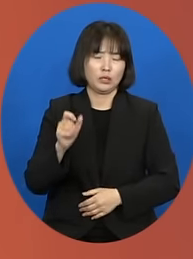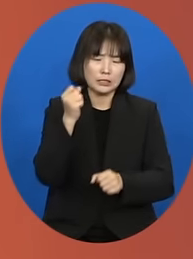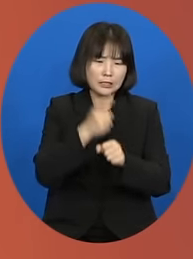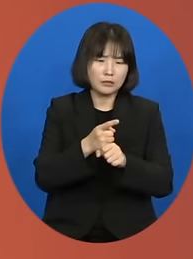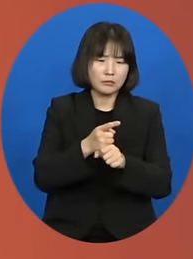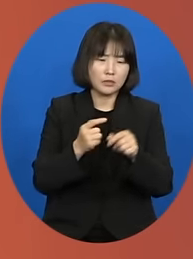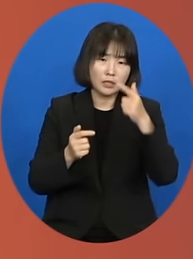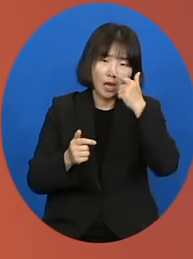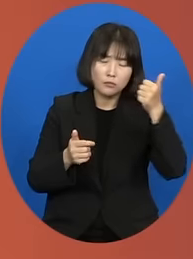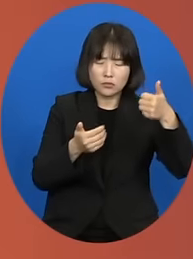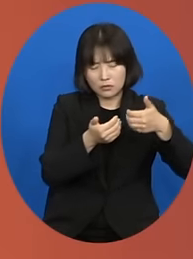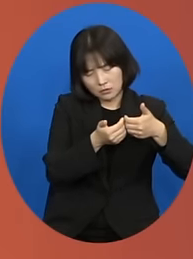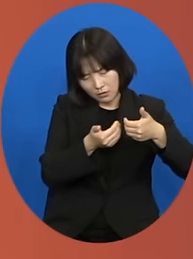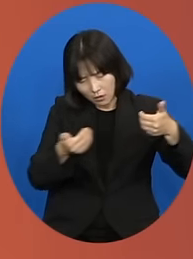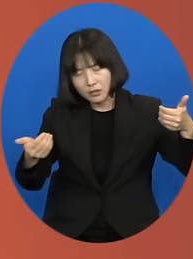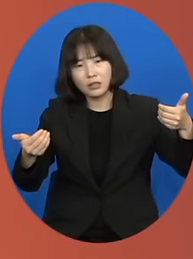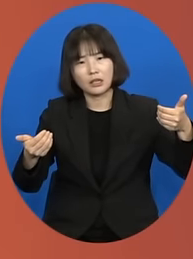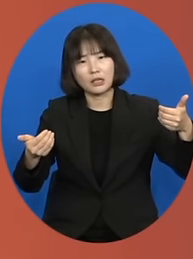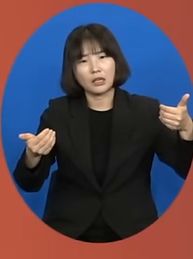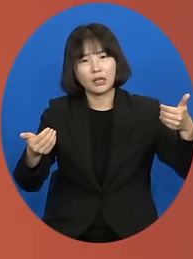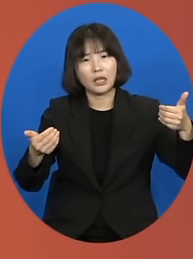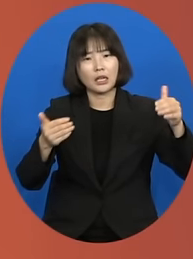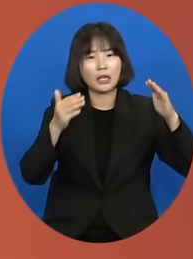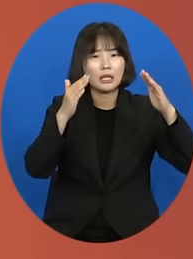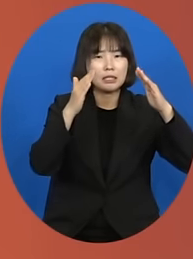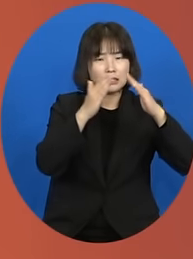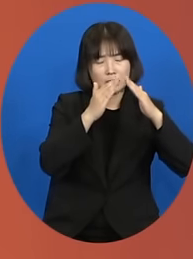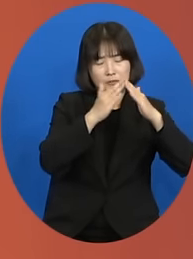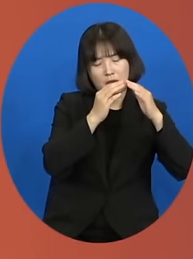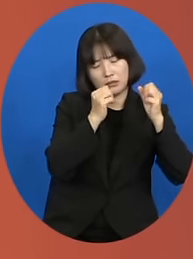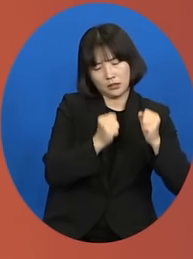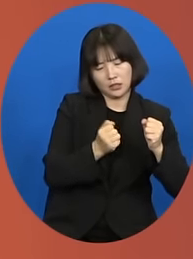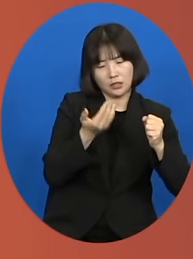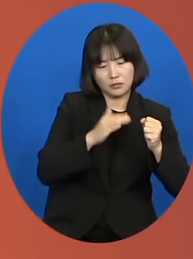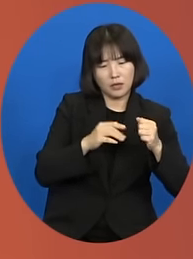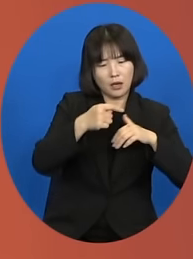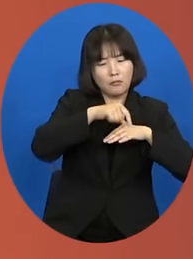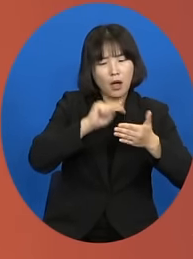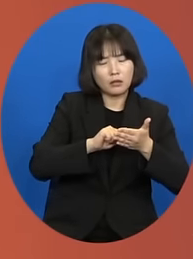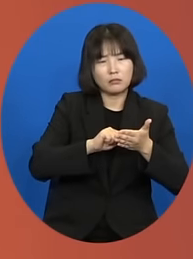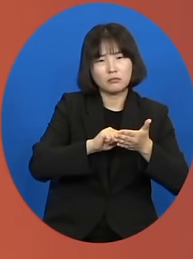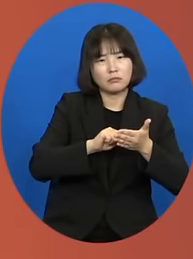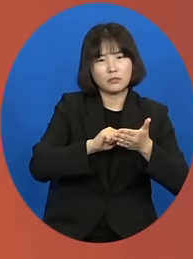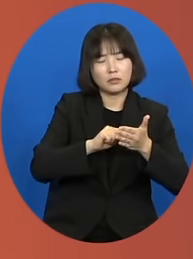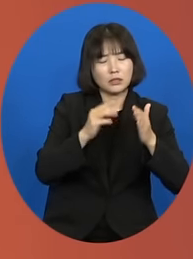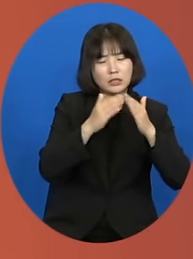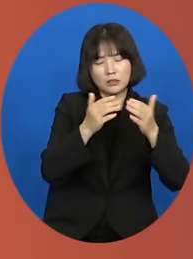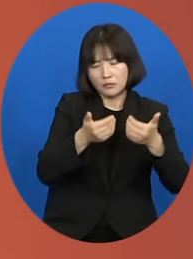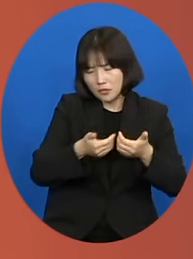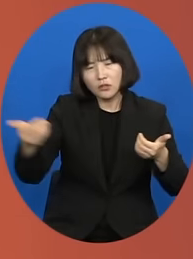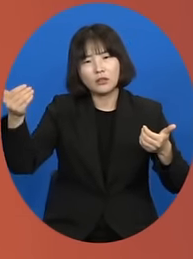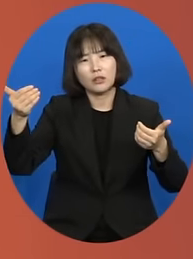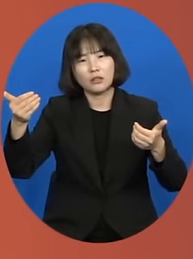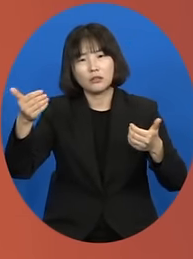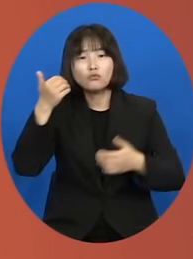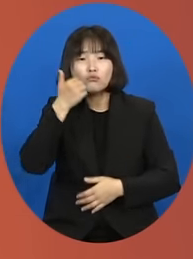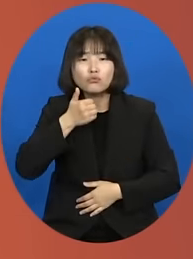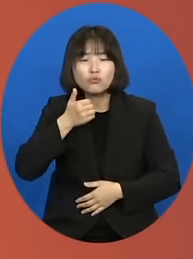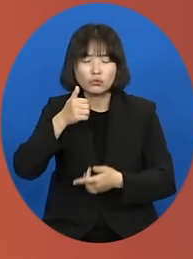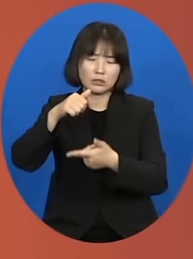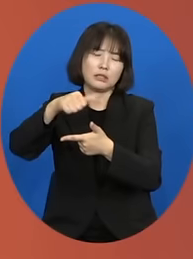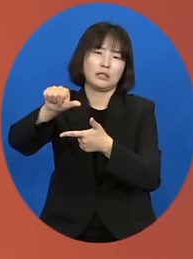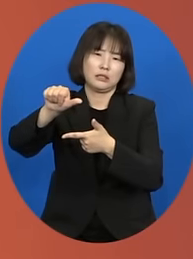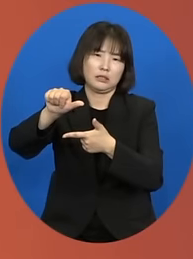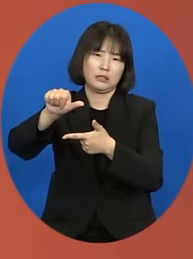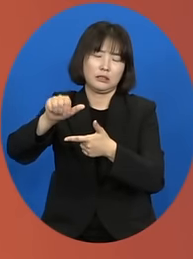있는, 집에 있지만 집 나간 아들이 바로 큰아들이었습니다. 그 큰아들이 자기